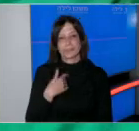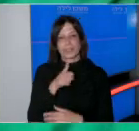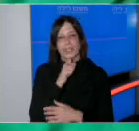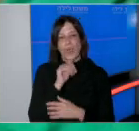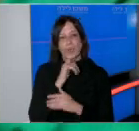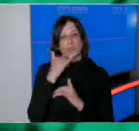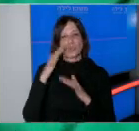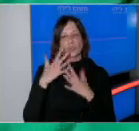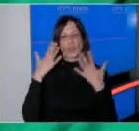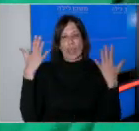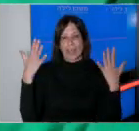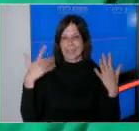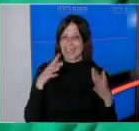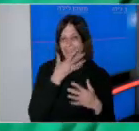הזוהר.